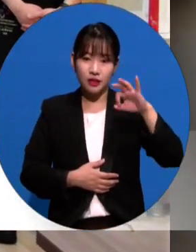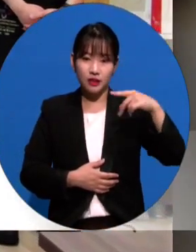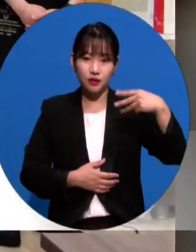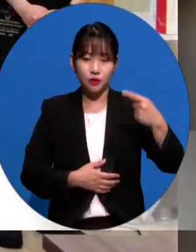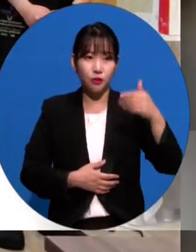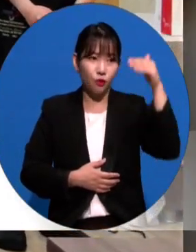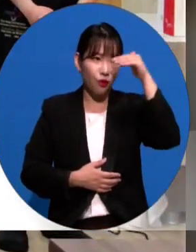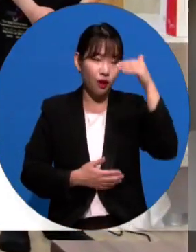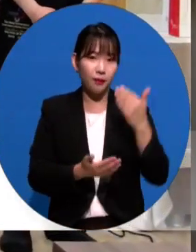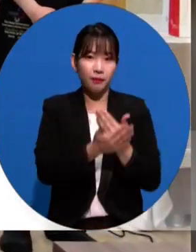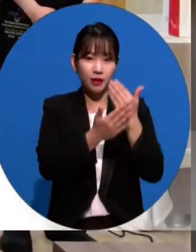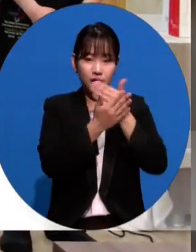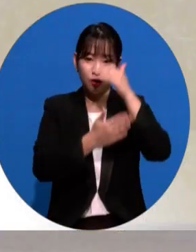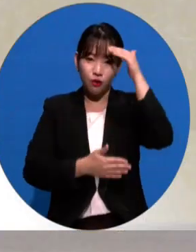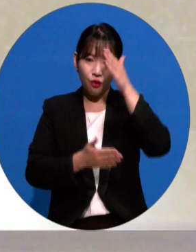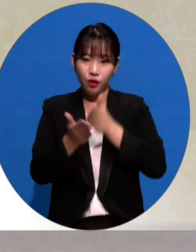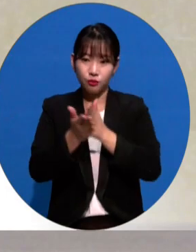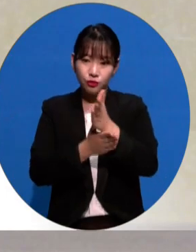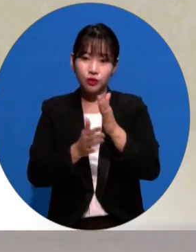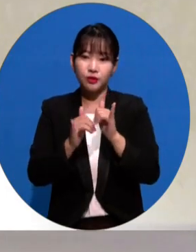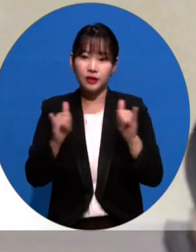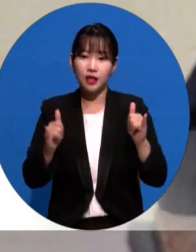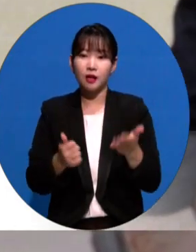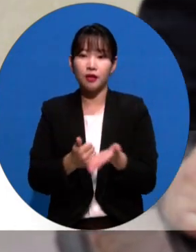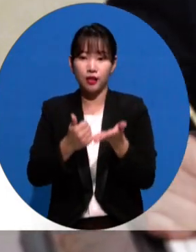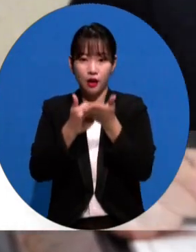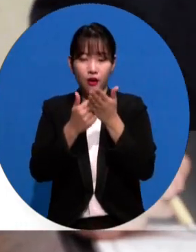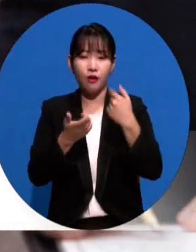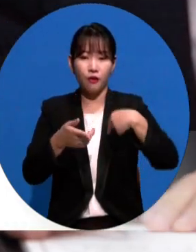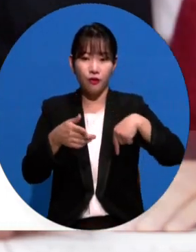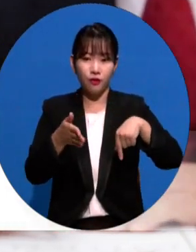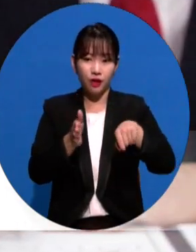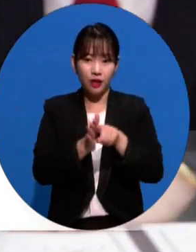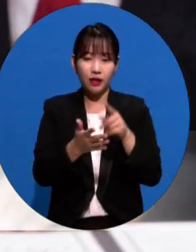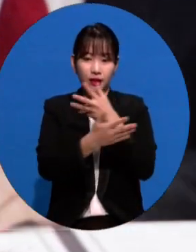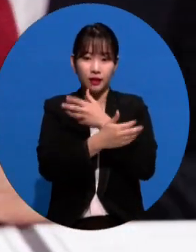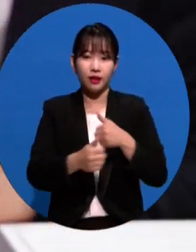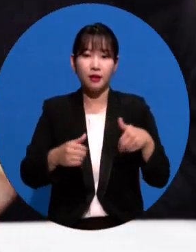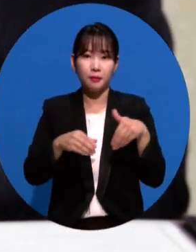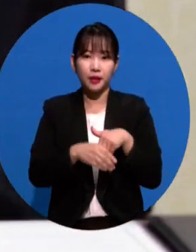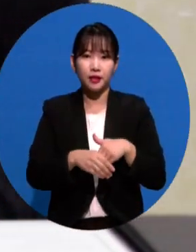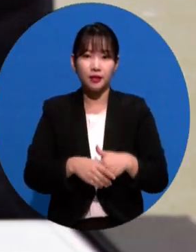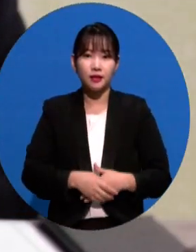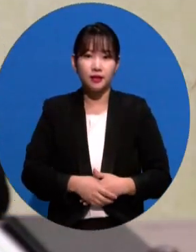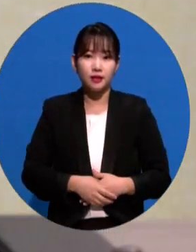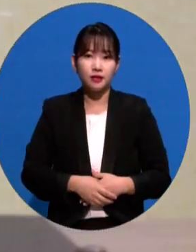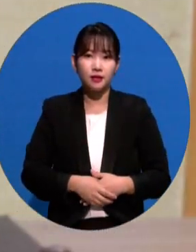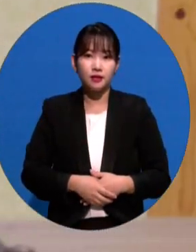관광 분야 전문 인력 양성 등을 위한 산학협력 협약을 체결했습니다.